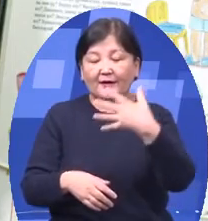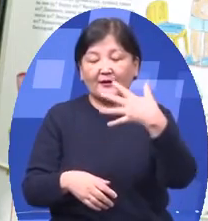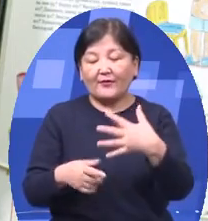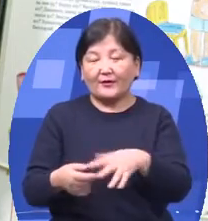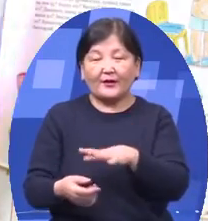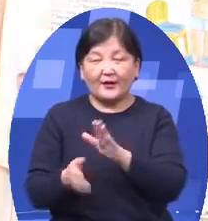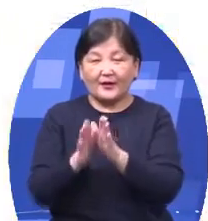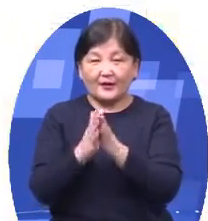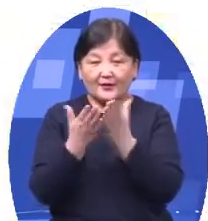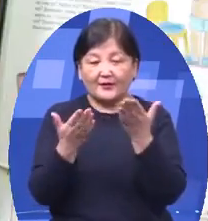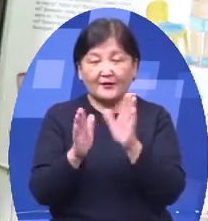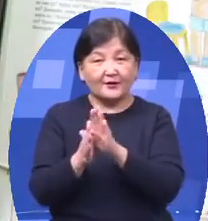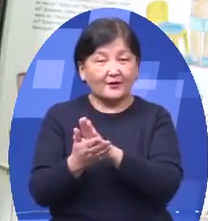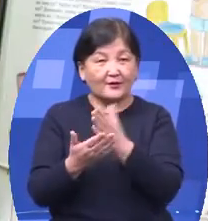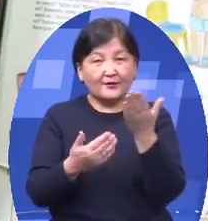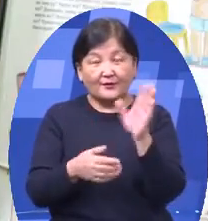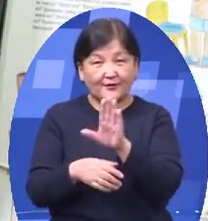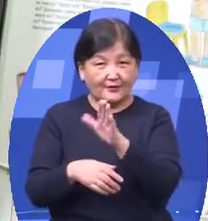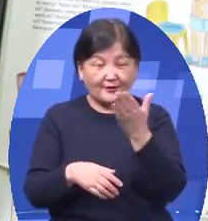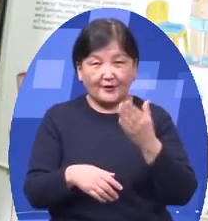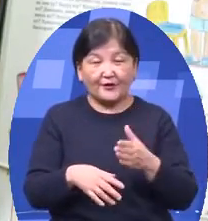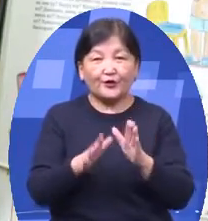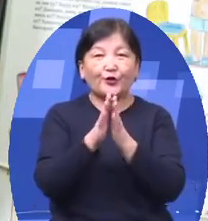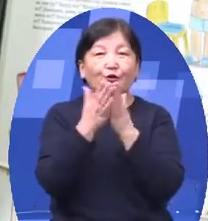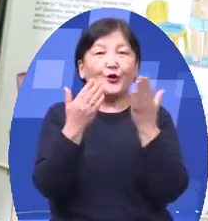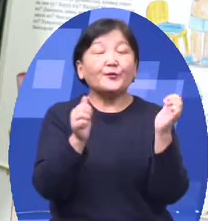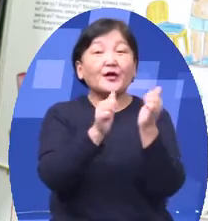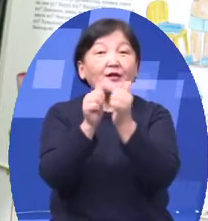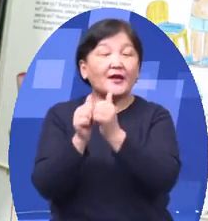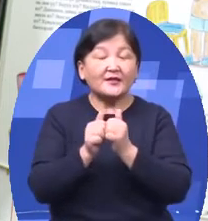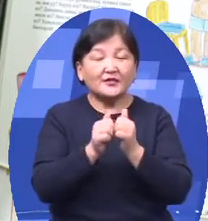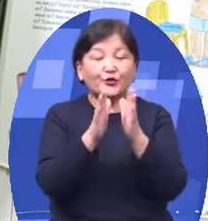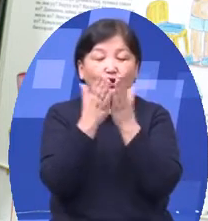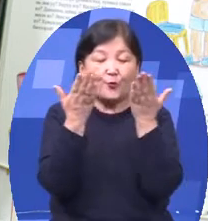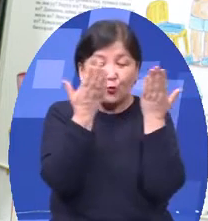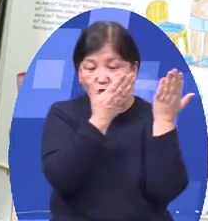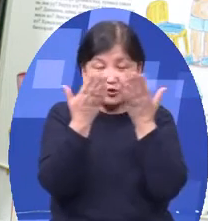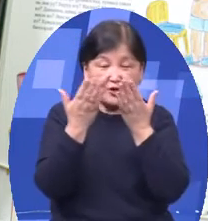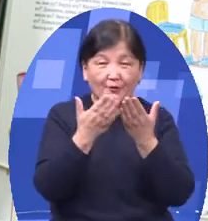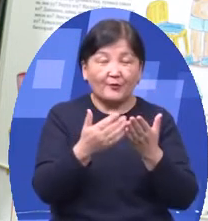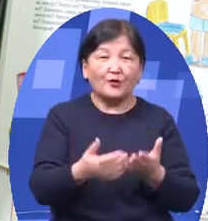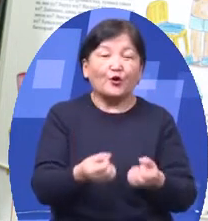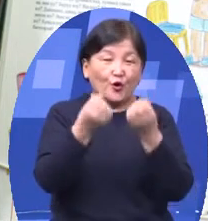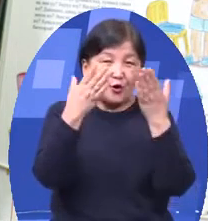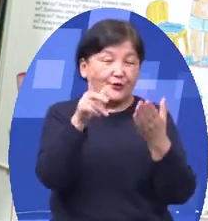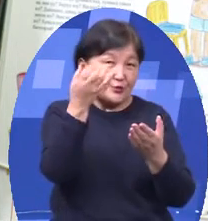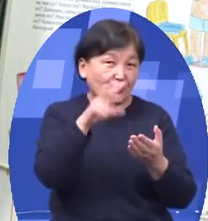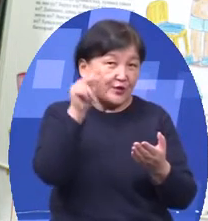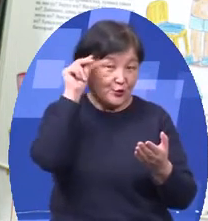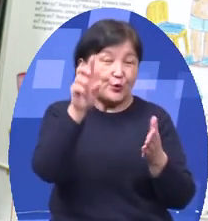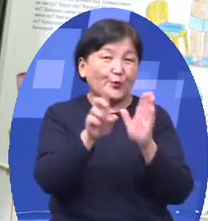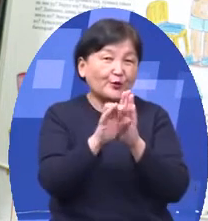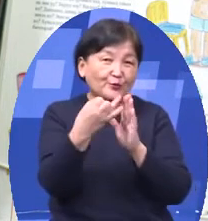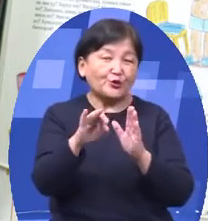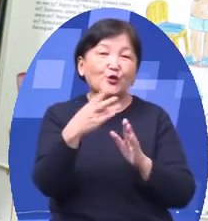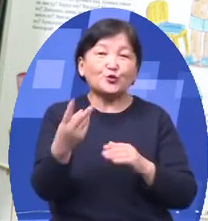бүлийнхэндээ хэлж өгөөрэй. Та нар өргөлж, ном уншиж, номтой нөхөрлөж байвал олон сонирхолтой зүйлийг тэндээс мэдэх боломжтой